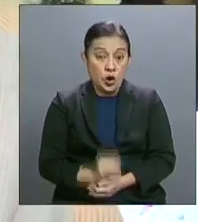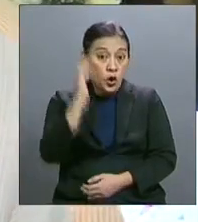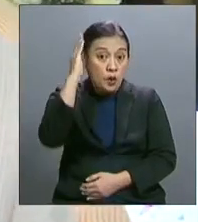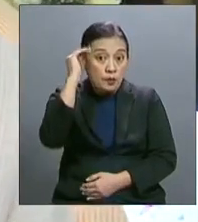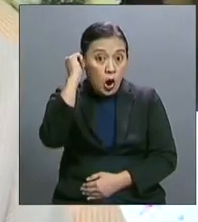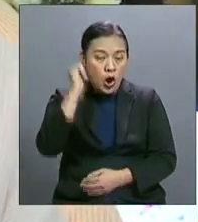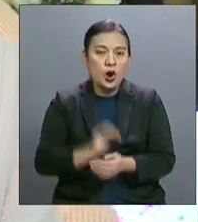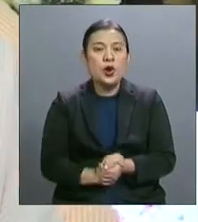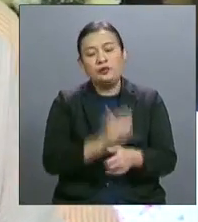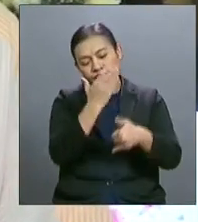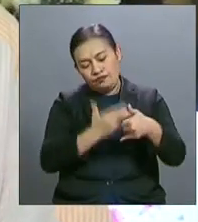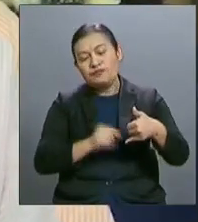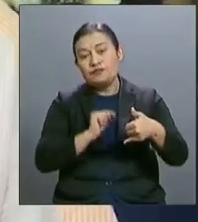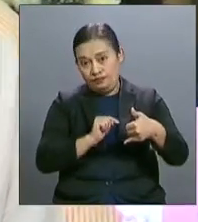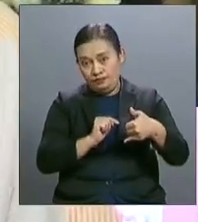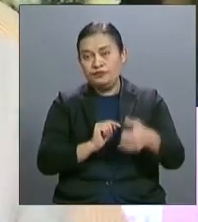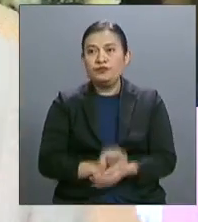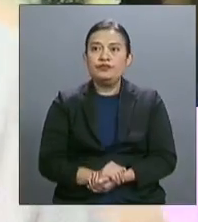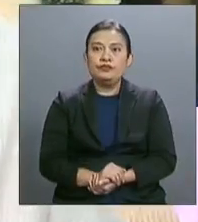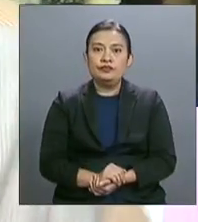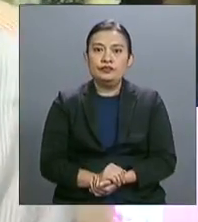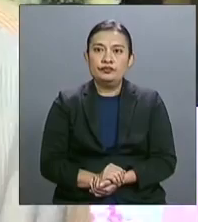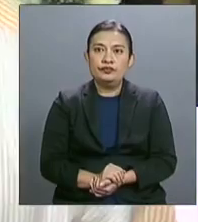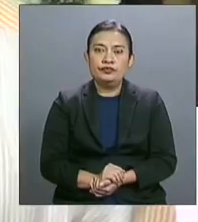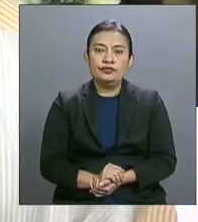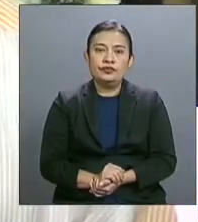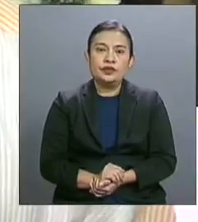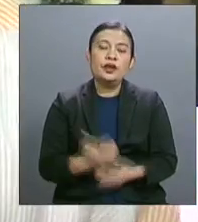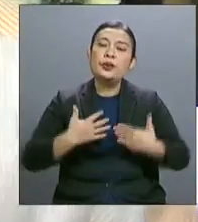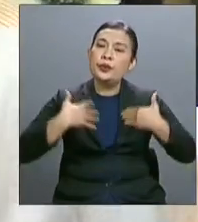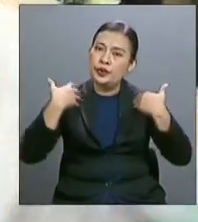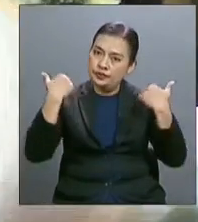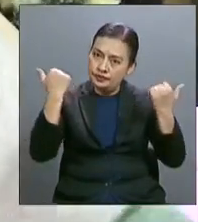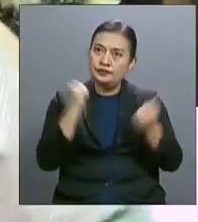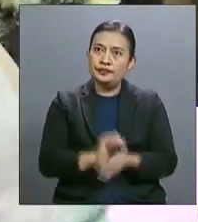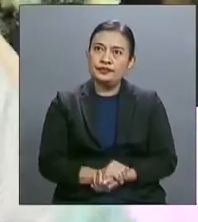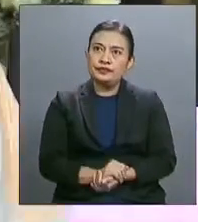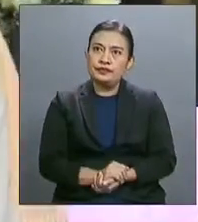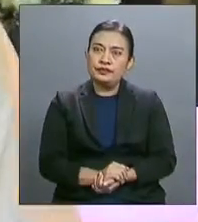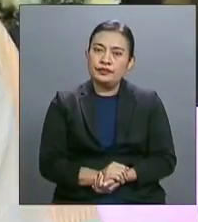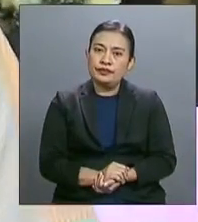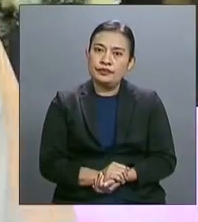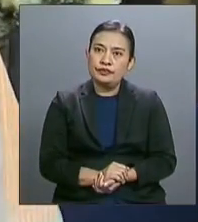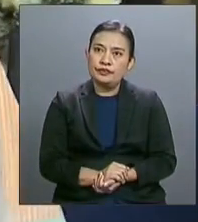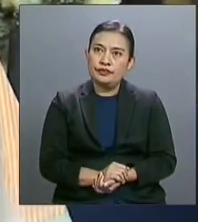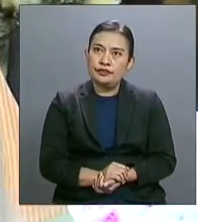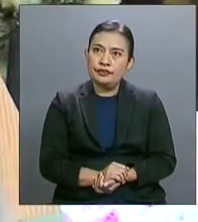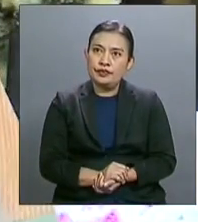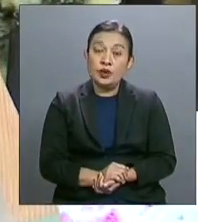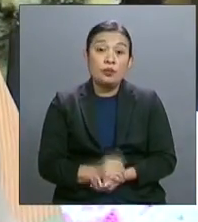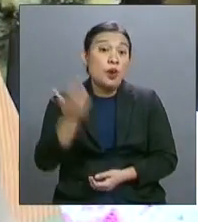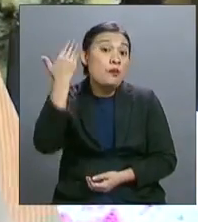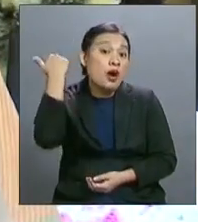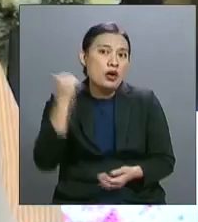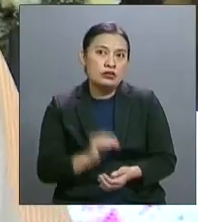อะอะไรแบบนี้ก็เลยแกเลยมีความสุขผมว่าเขาสุขฉีดเพราะว่าสมัยก่อนเล่นตล